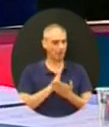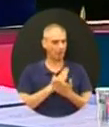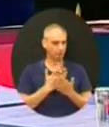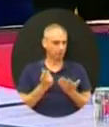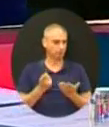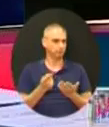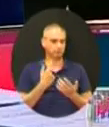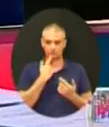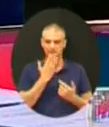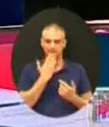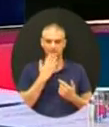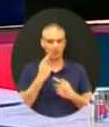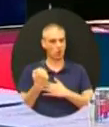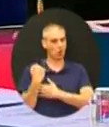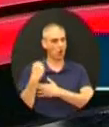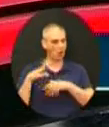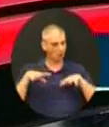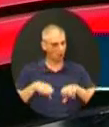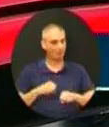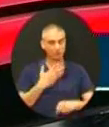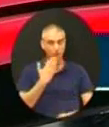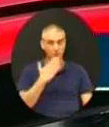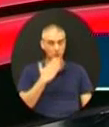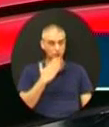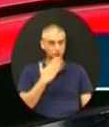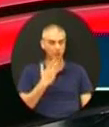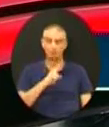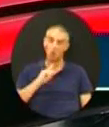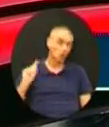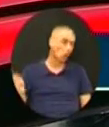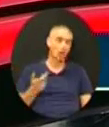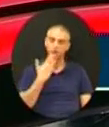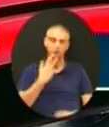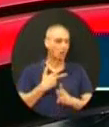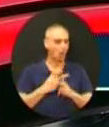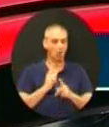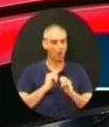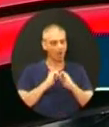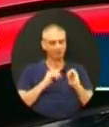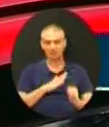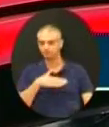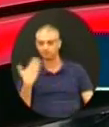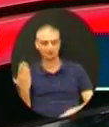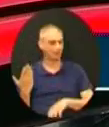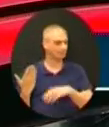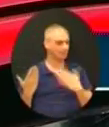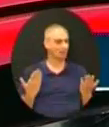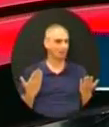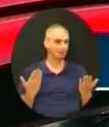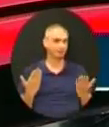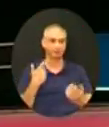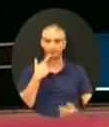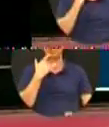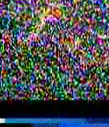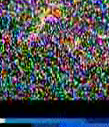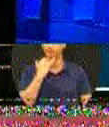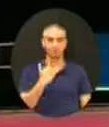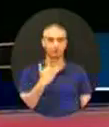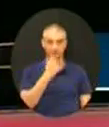החלטה, ישראל היא כוח כובש בירושלים, כל ירושלים, לא הפרדה בין מזרח ירושלים למערבה. כן,